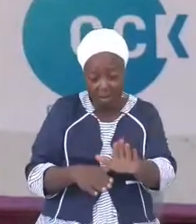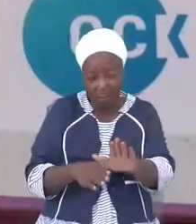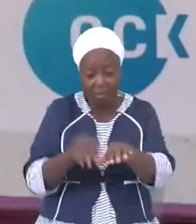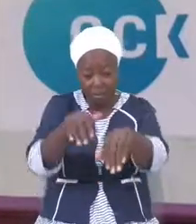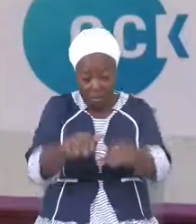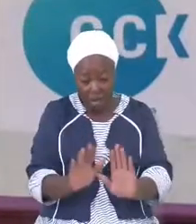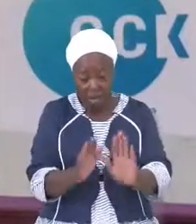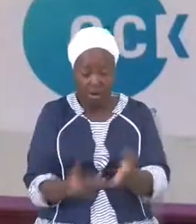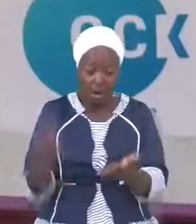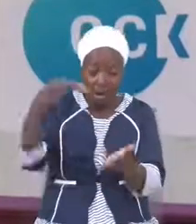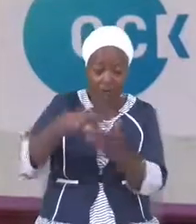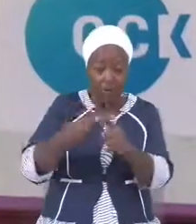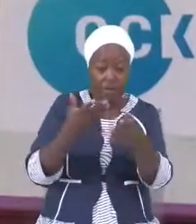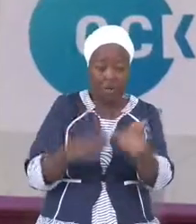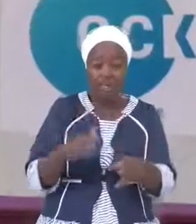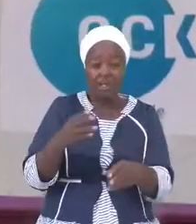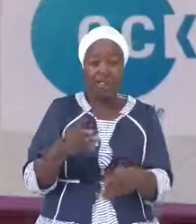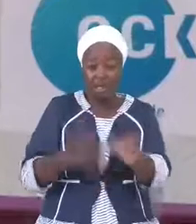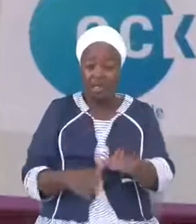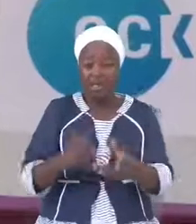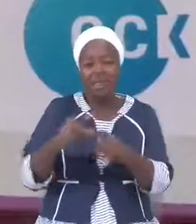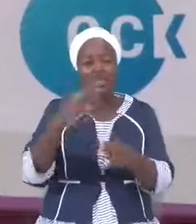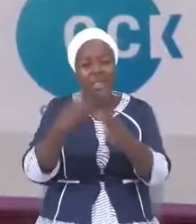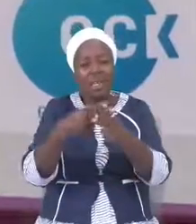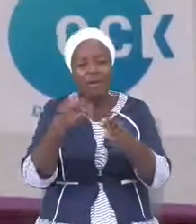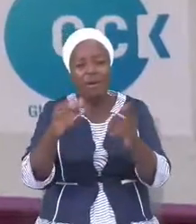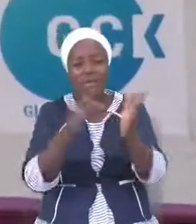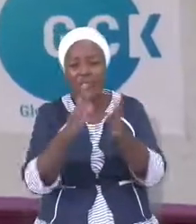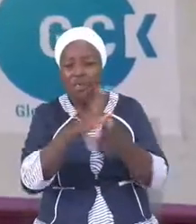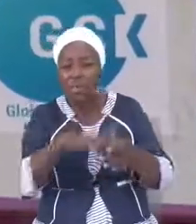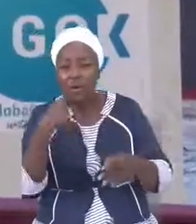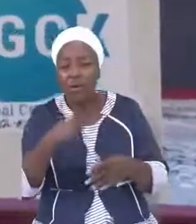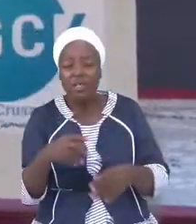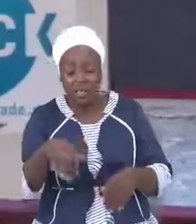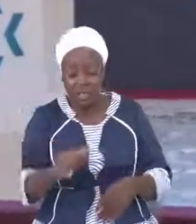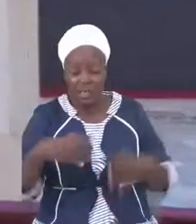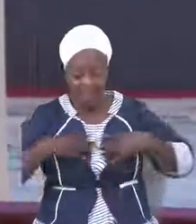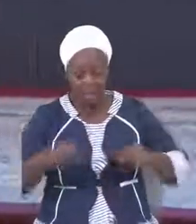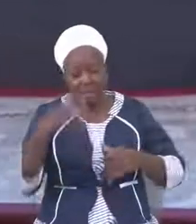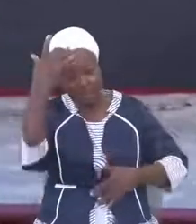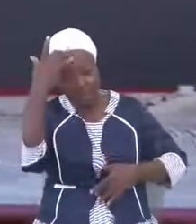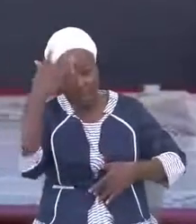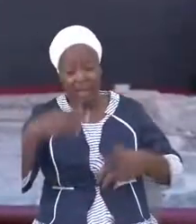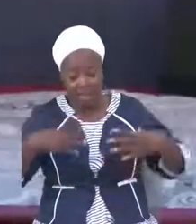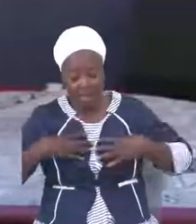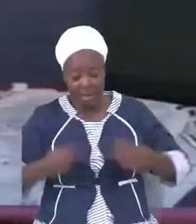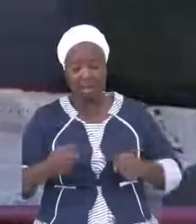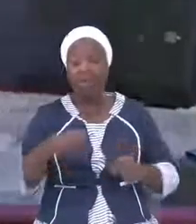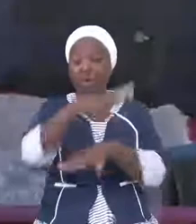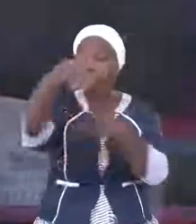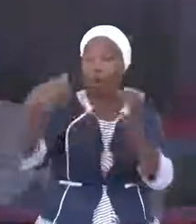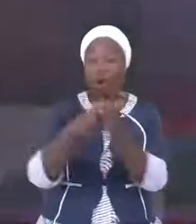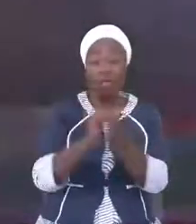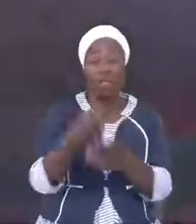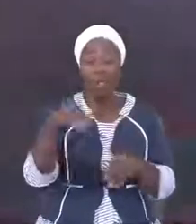ensevelissement et sa résurrection, il est allé au ciel, le nom du Christ ressuscité, guérit les malades, ressuscite les morts,